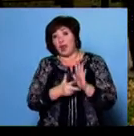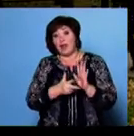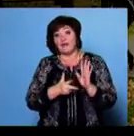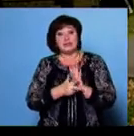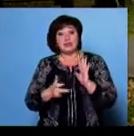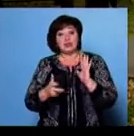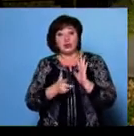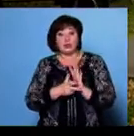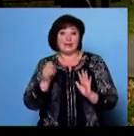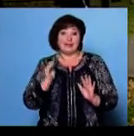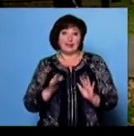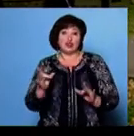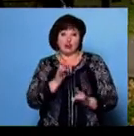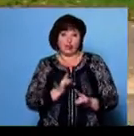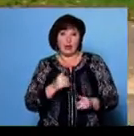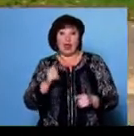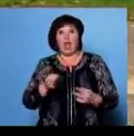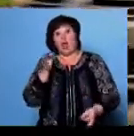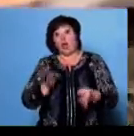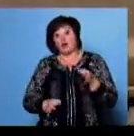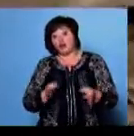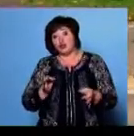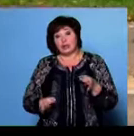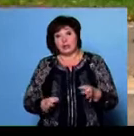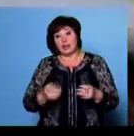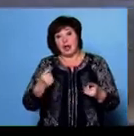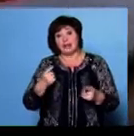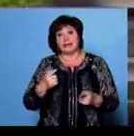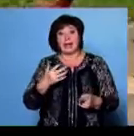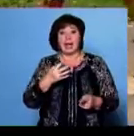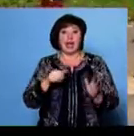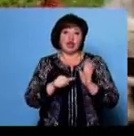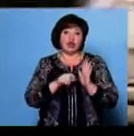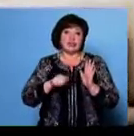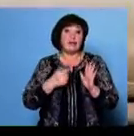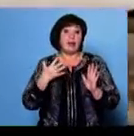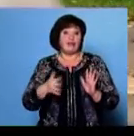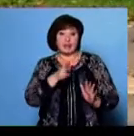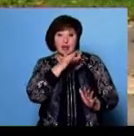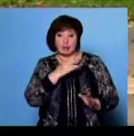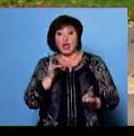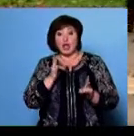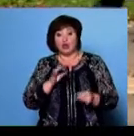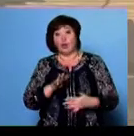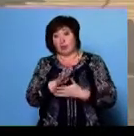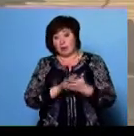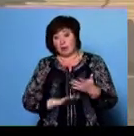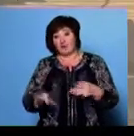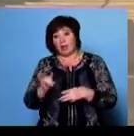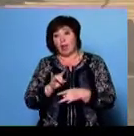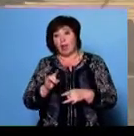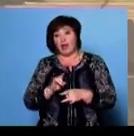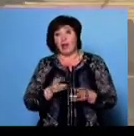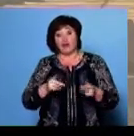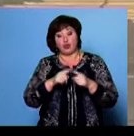льготным ценам, которых на самом деле у нее не было. Родителям она представлялась педагогом одного из ижевских лицеев, хотя на самом